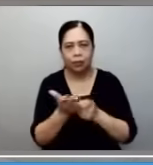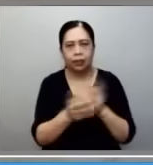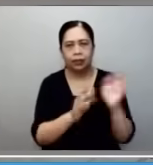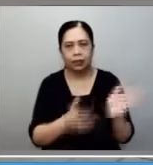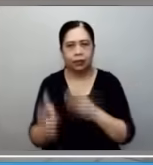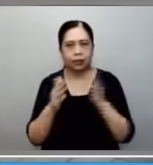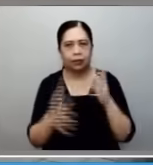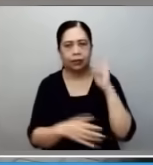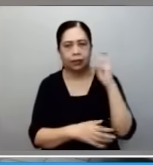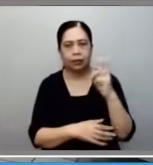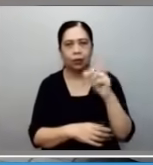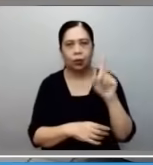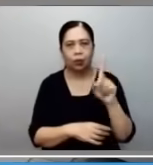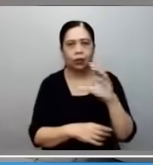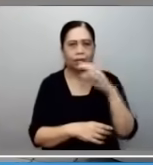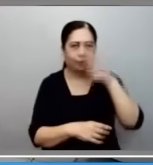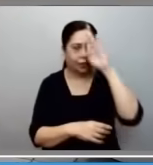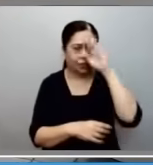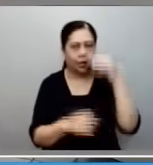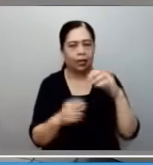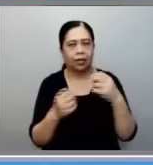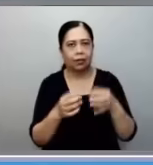LRT Line 1 Cavite Extension.